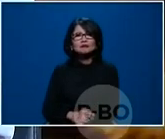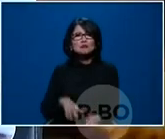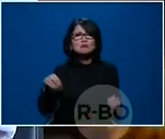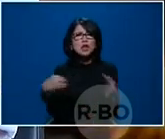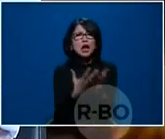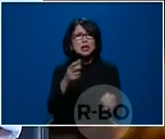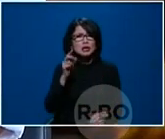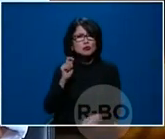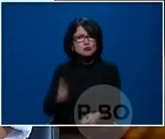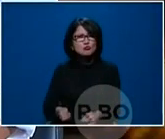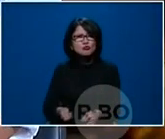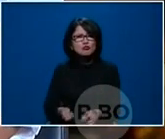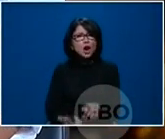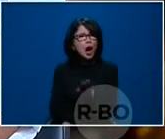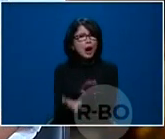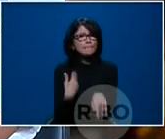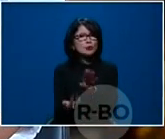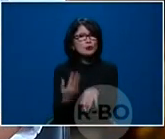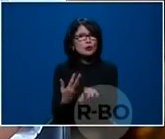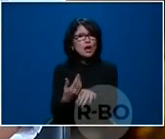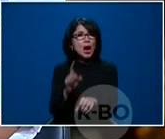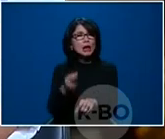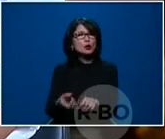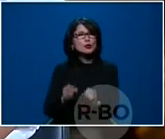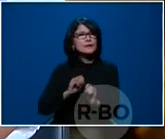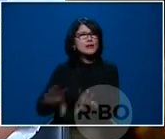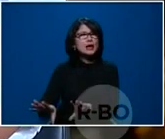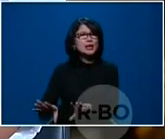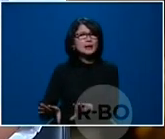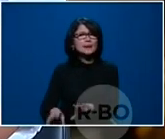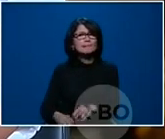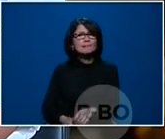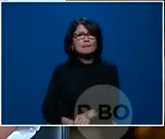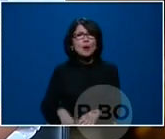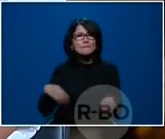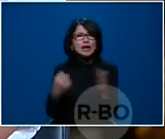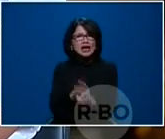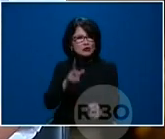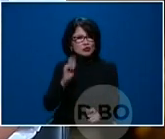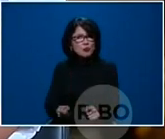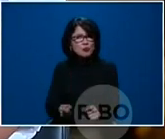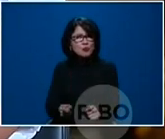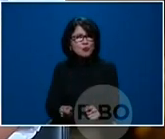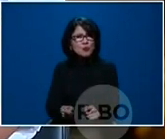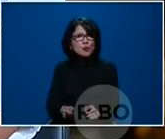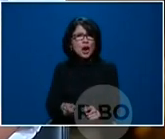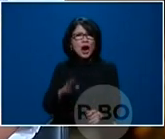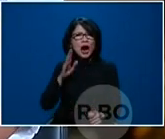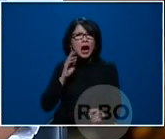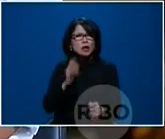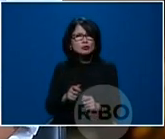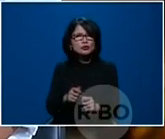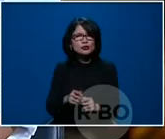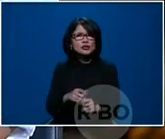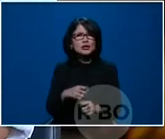hukum akan berulang jika dibiarkan pelanggaran hukum harus dihadapi dengan tindakan